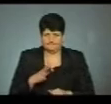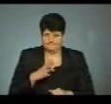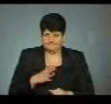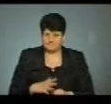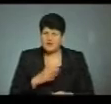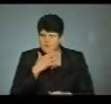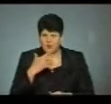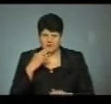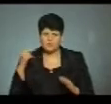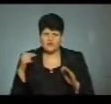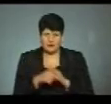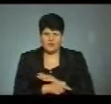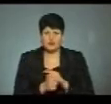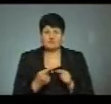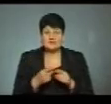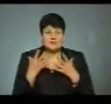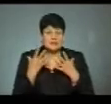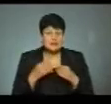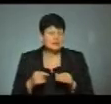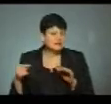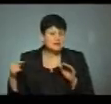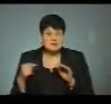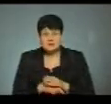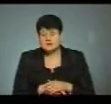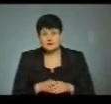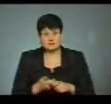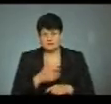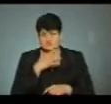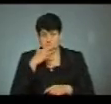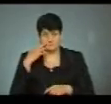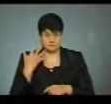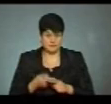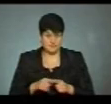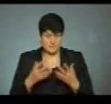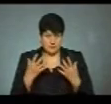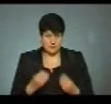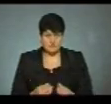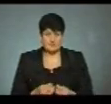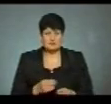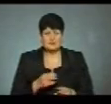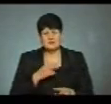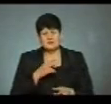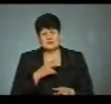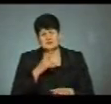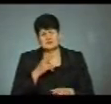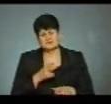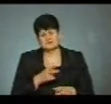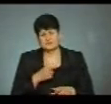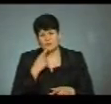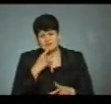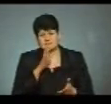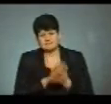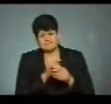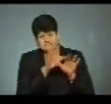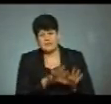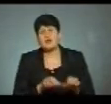хто тікало, просто народ в ці дні валив просто звідти дуже часто. І, ну, засуджувати можна, звичайно, але все ж таки